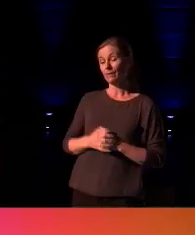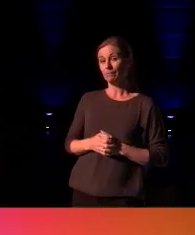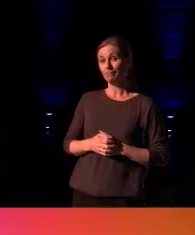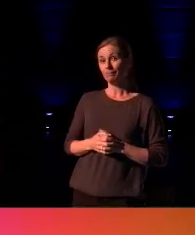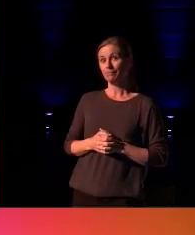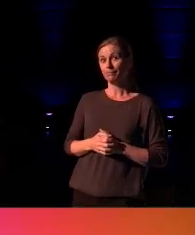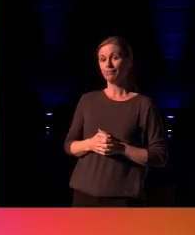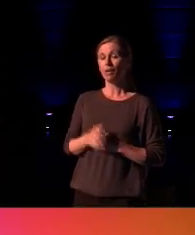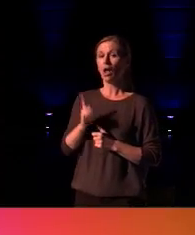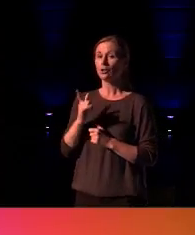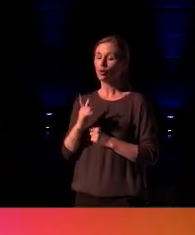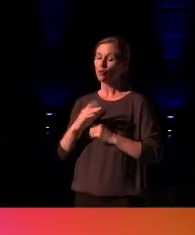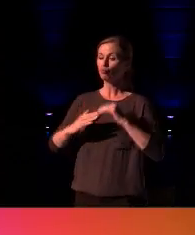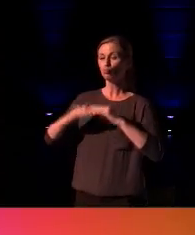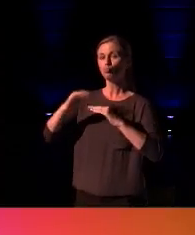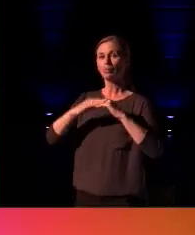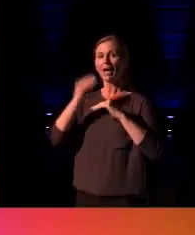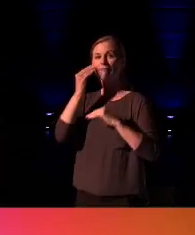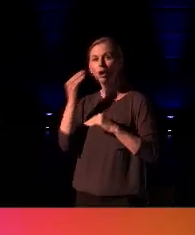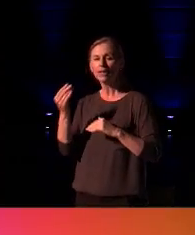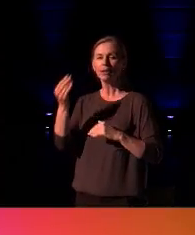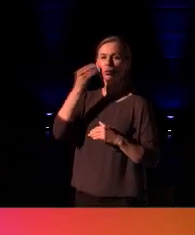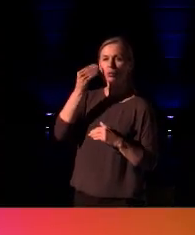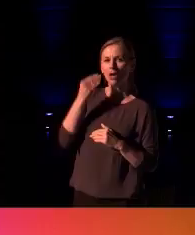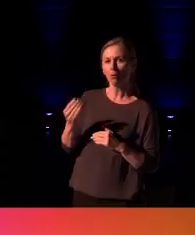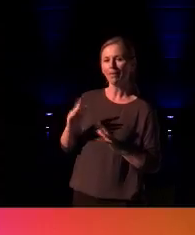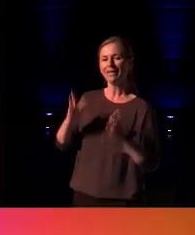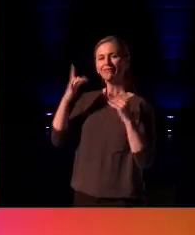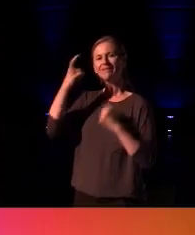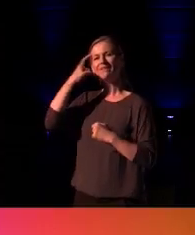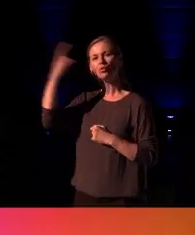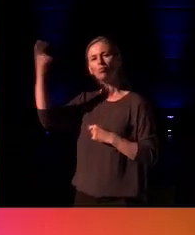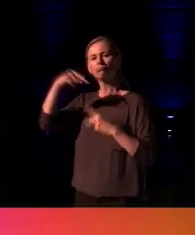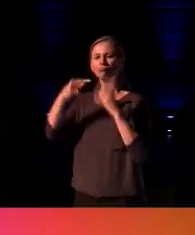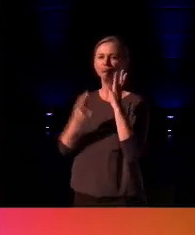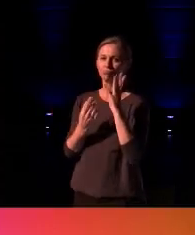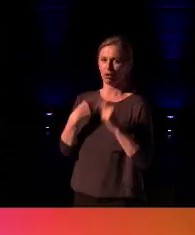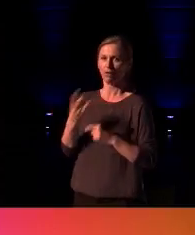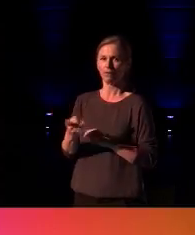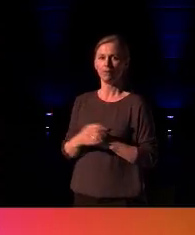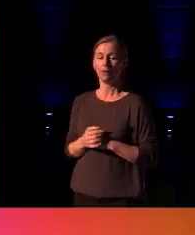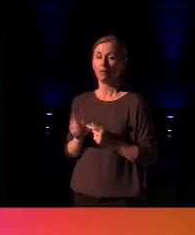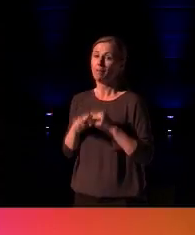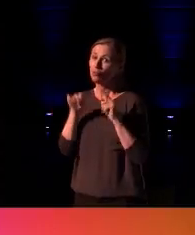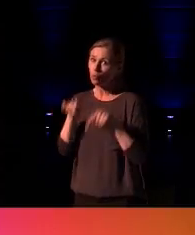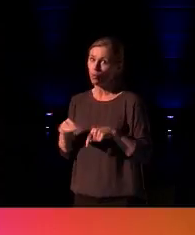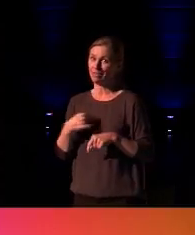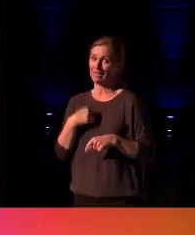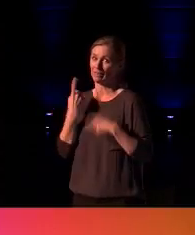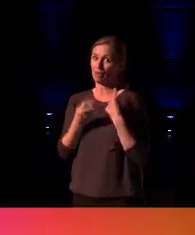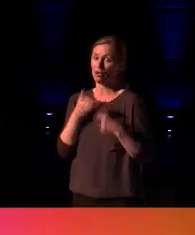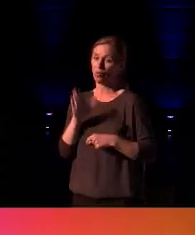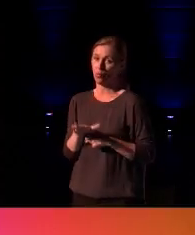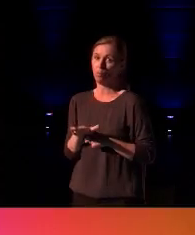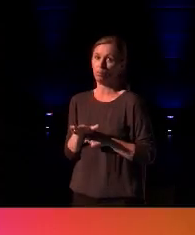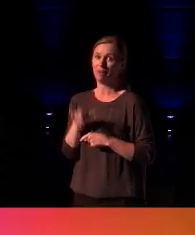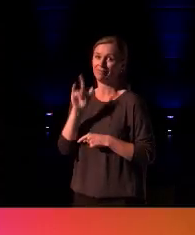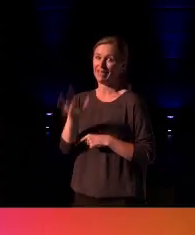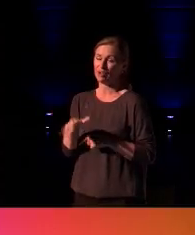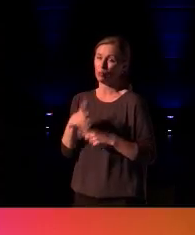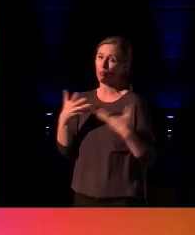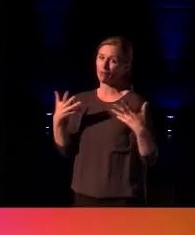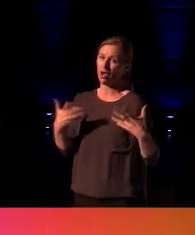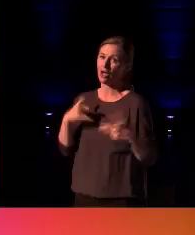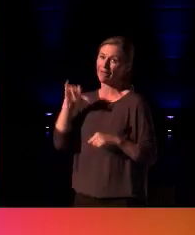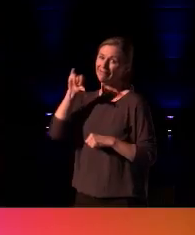ved at man bygger erfaringer, bygger kunnskap, livsvisdom og så videre. Men nå skal jeg snakke om det som har stort sett